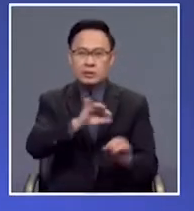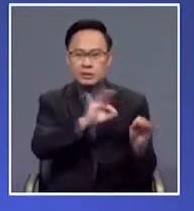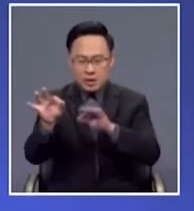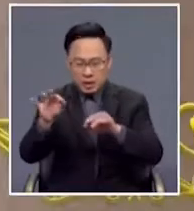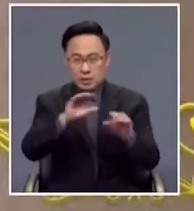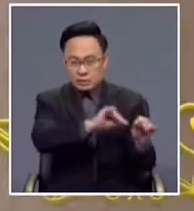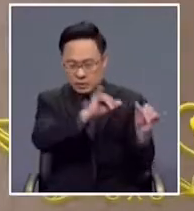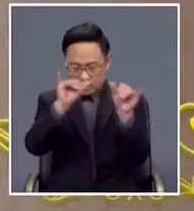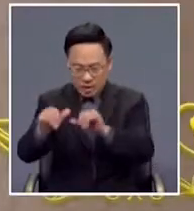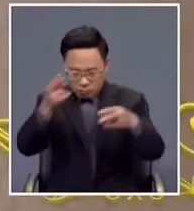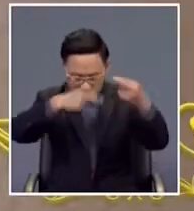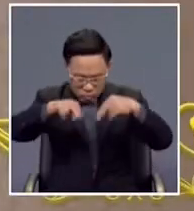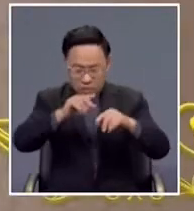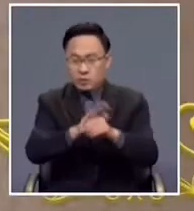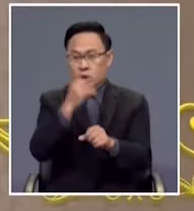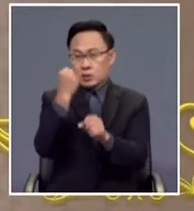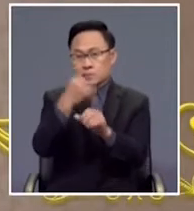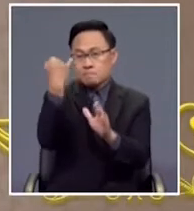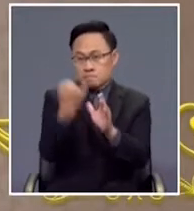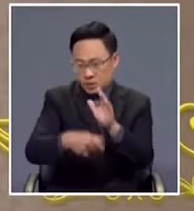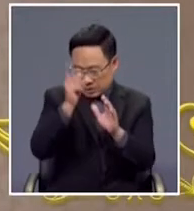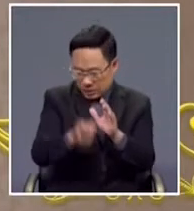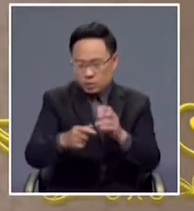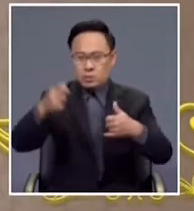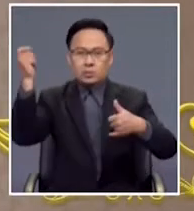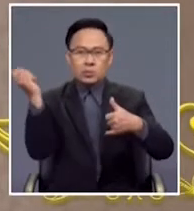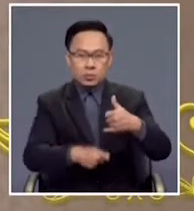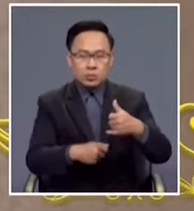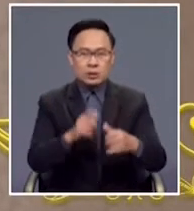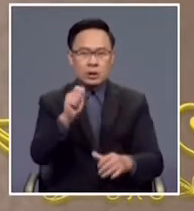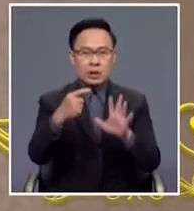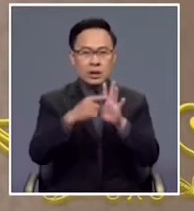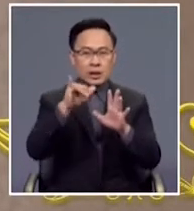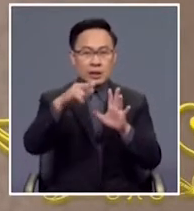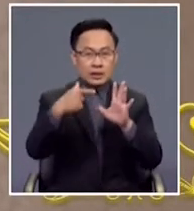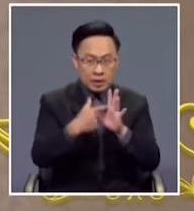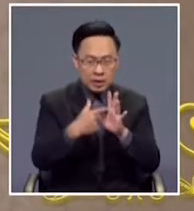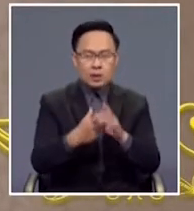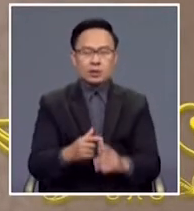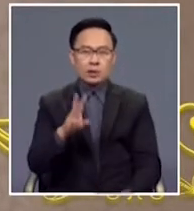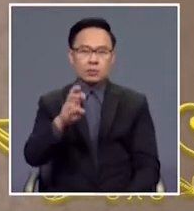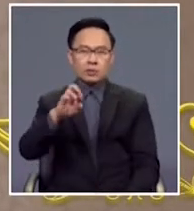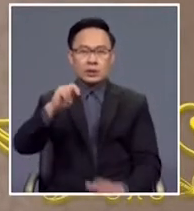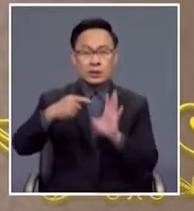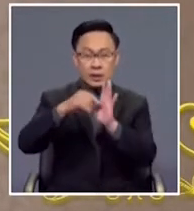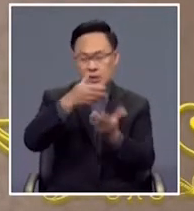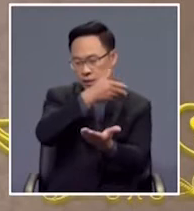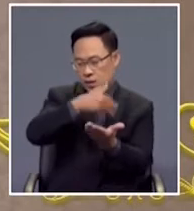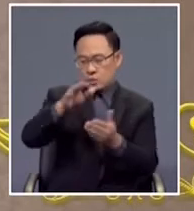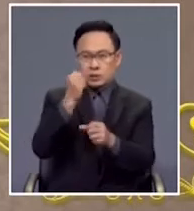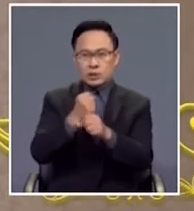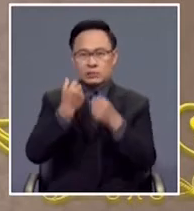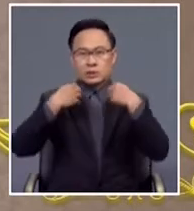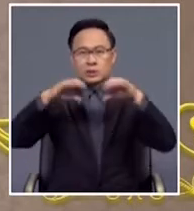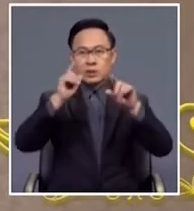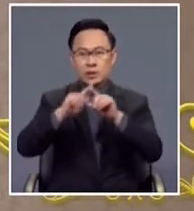ในทันทีเมื่อพบว่ามีการกระทำผิดจริงก็ต้องมีโทษทั้งอาญาและทางวินัยไล่ออกปลดออกด้วยนะครับก็ขอเตือนไว้ก่อ